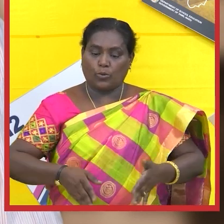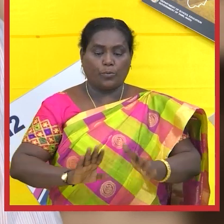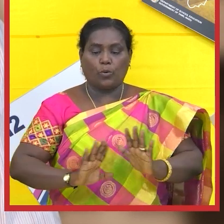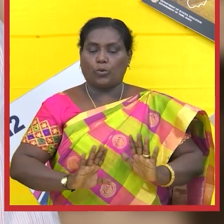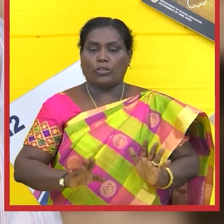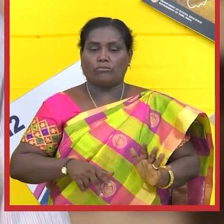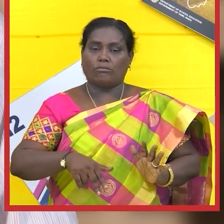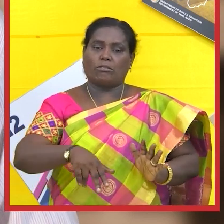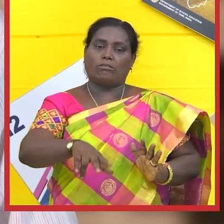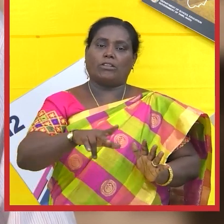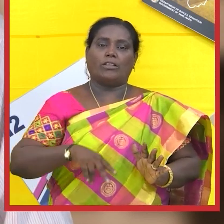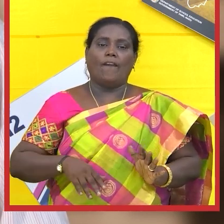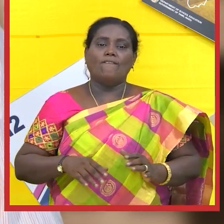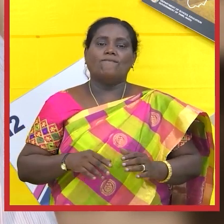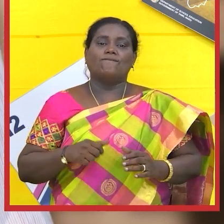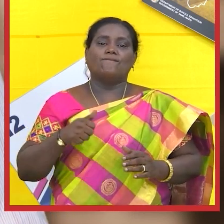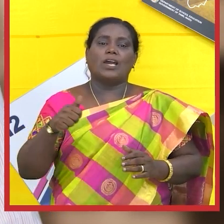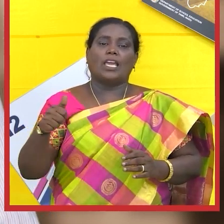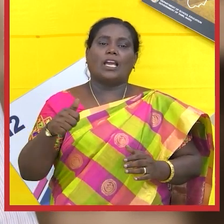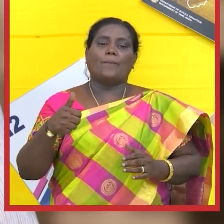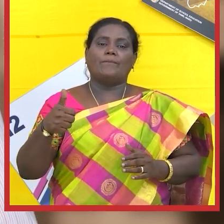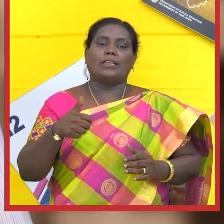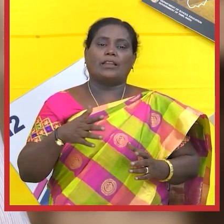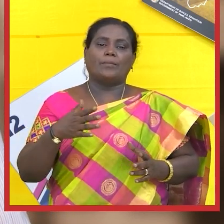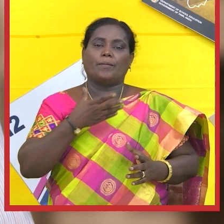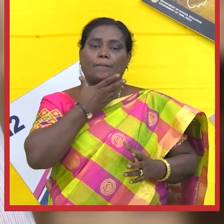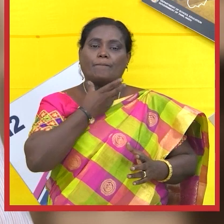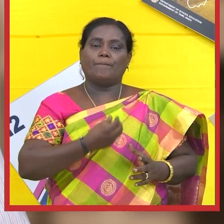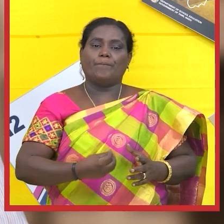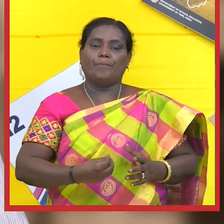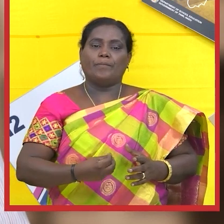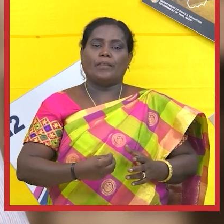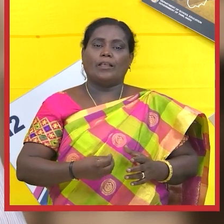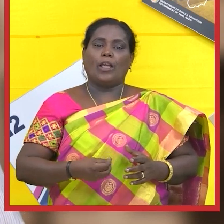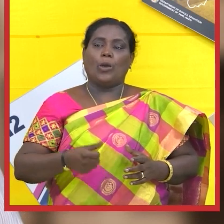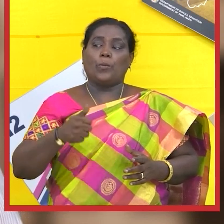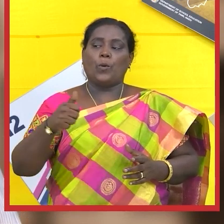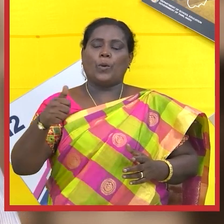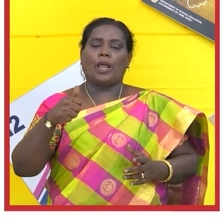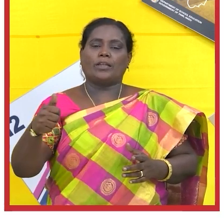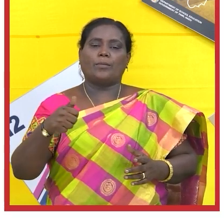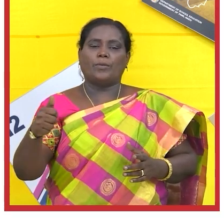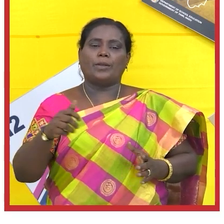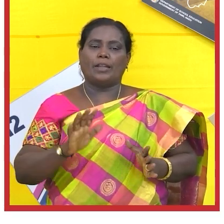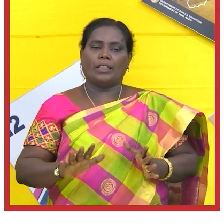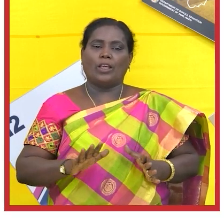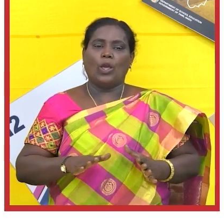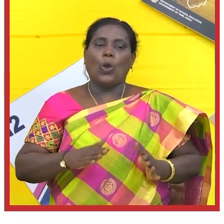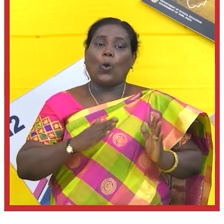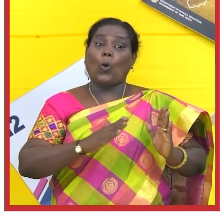அந்த வைக்கம் என்னும் இடத்திலே தந்தை பெரியார் தலைமையிலே ஒரு கோவில் நுழைவு போராட்டம் ஒன்று நடத்தி